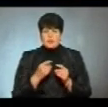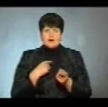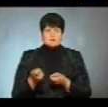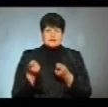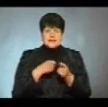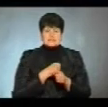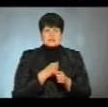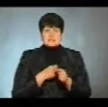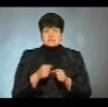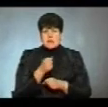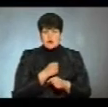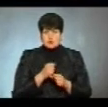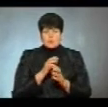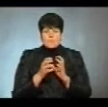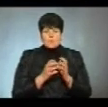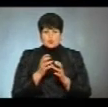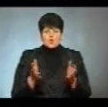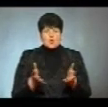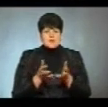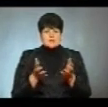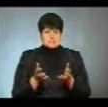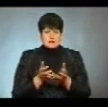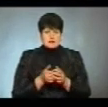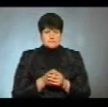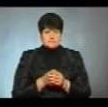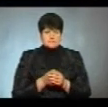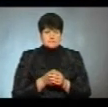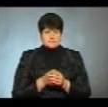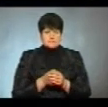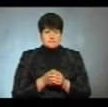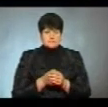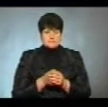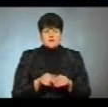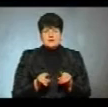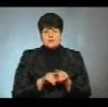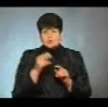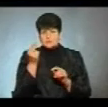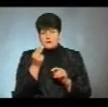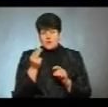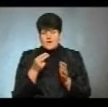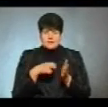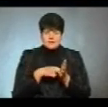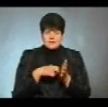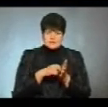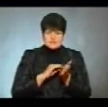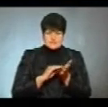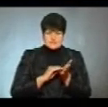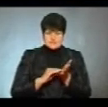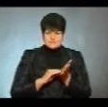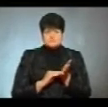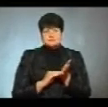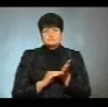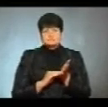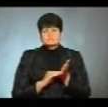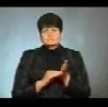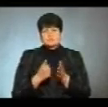закрутки, помідори, салати. Також малювали листівки в виді таких, якби